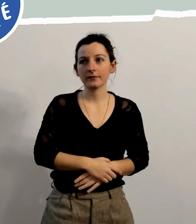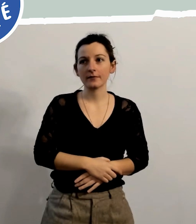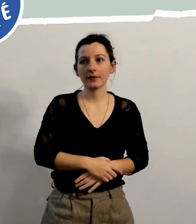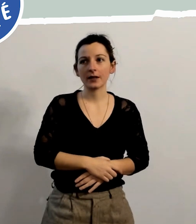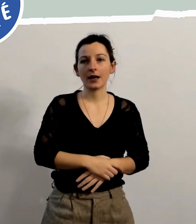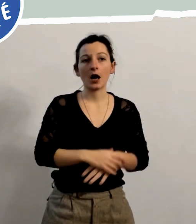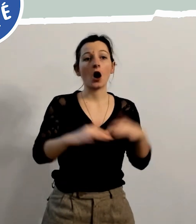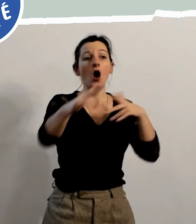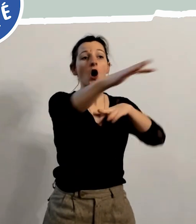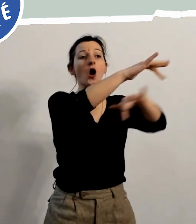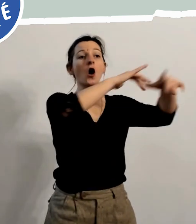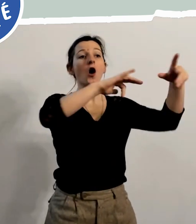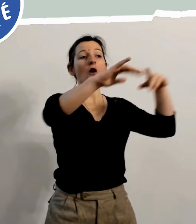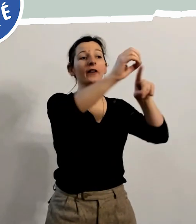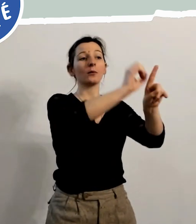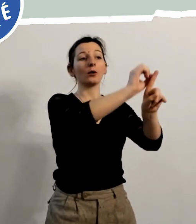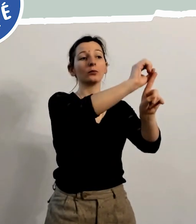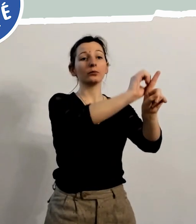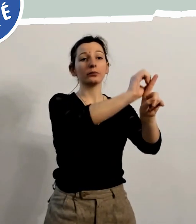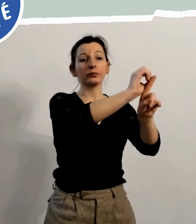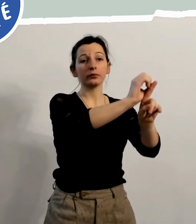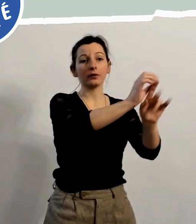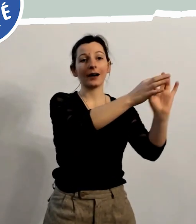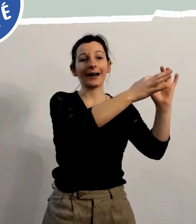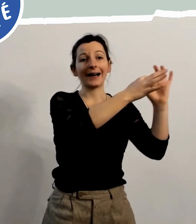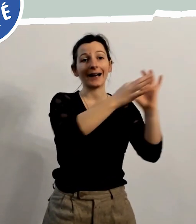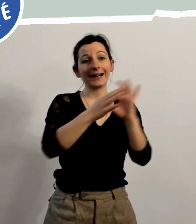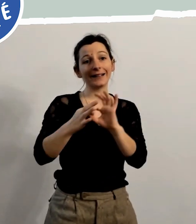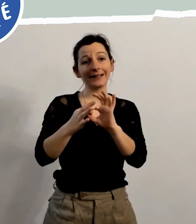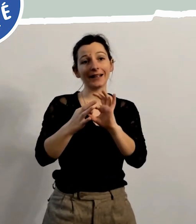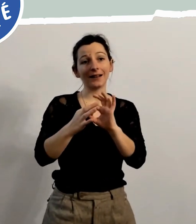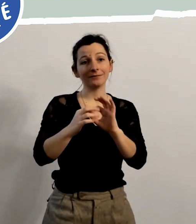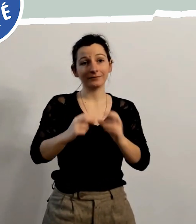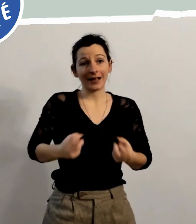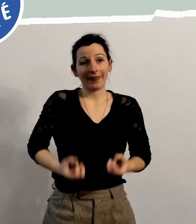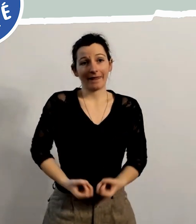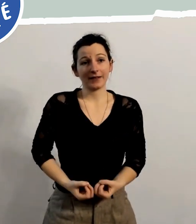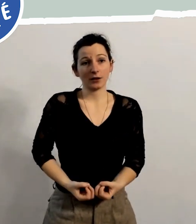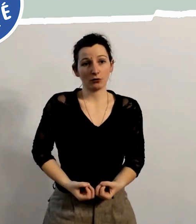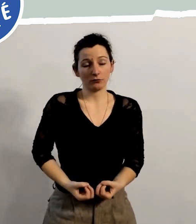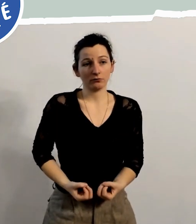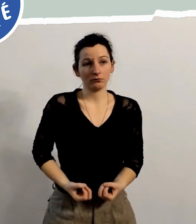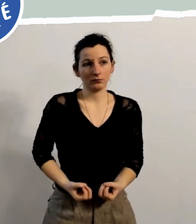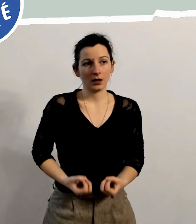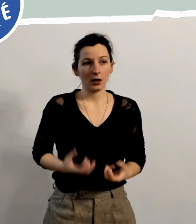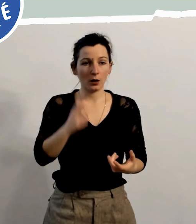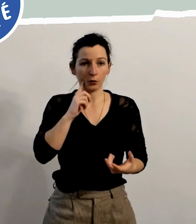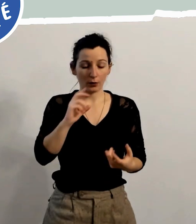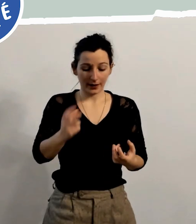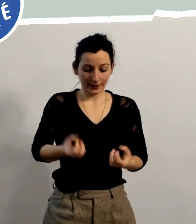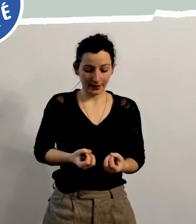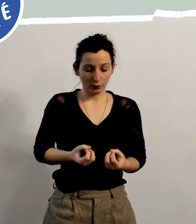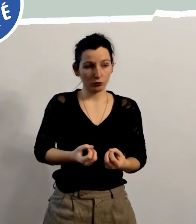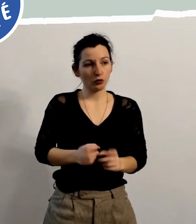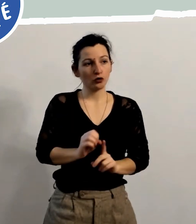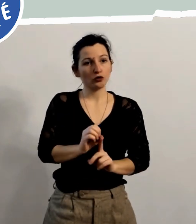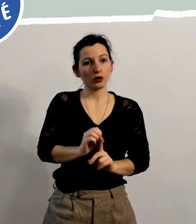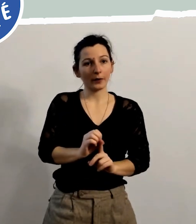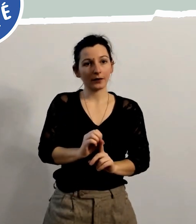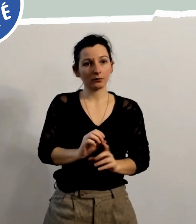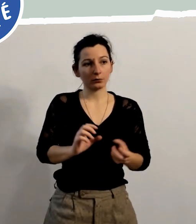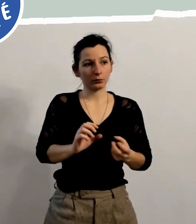l'impact de la température surtout c'est vraiment à l'échelle du testicule, quoi. En fait, les testicules, ils se trouvent naturellement dans les